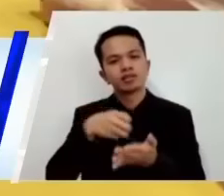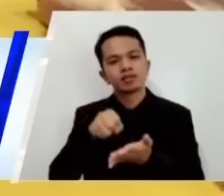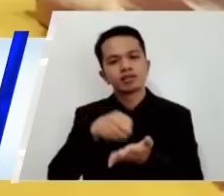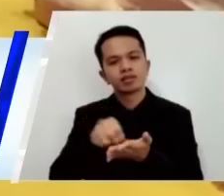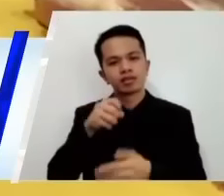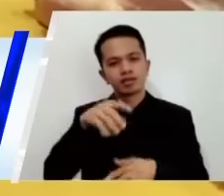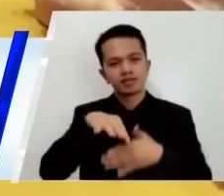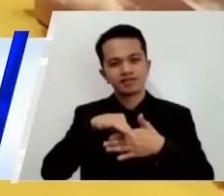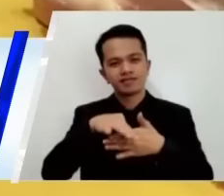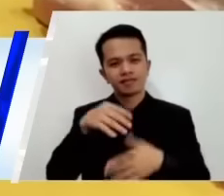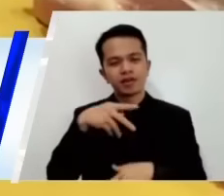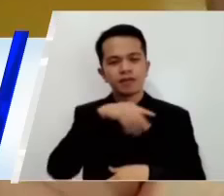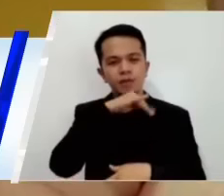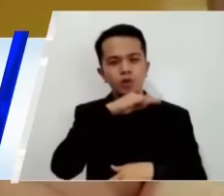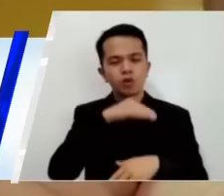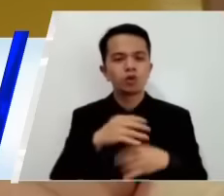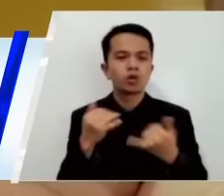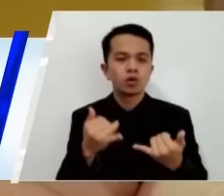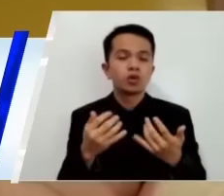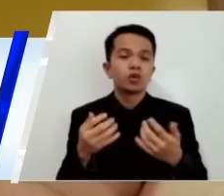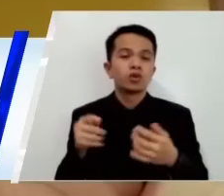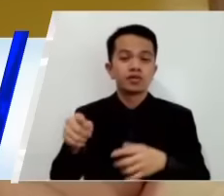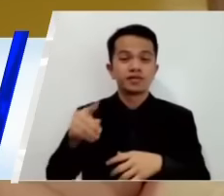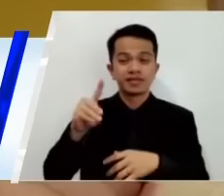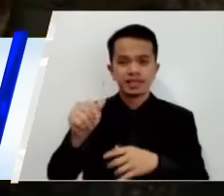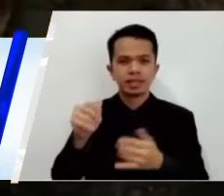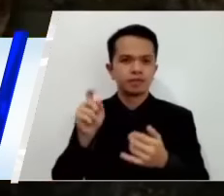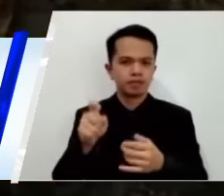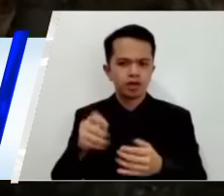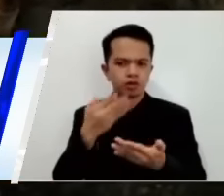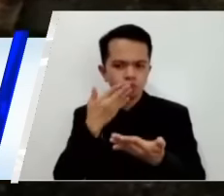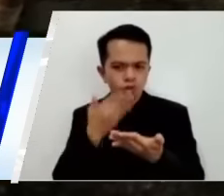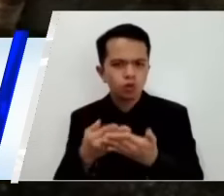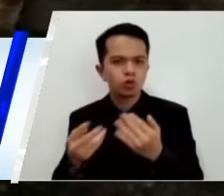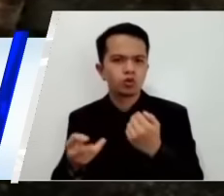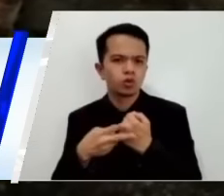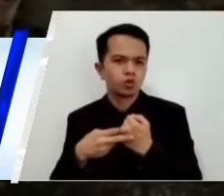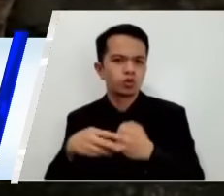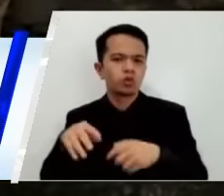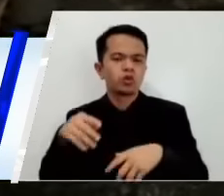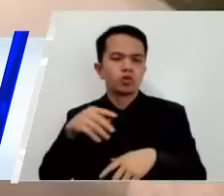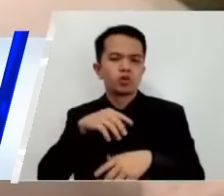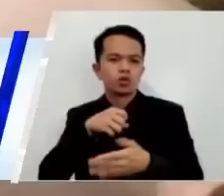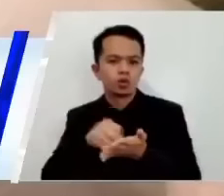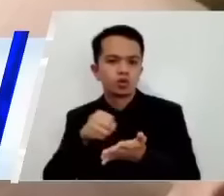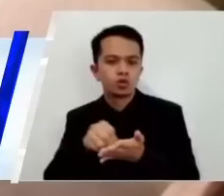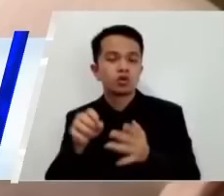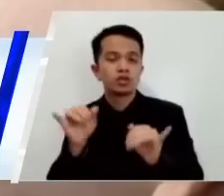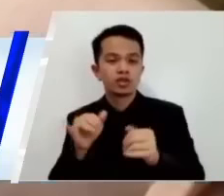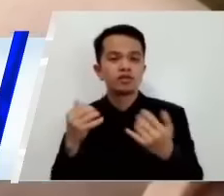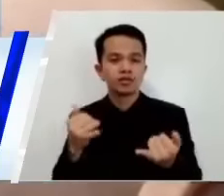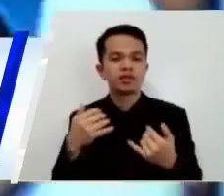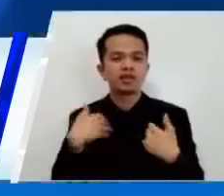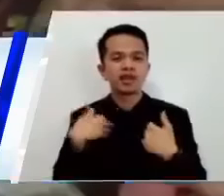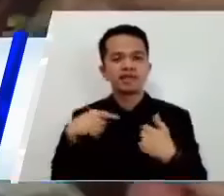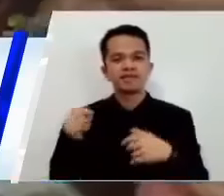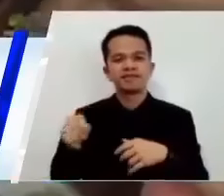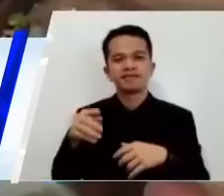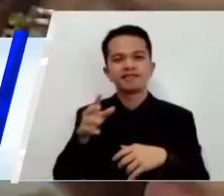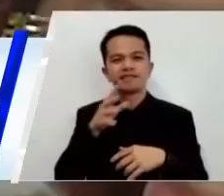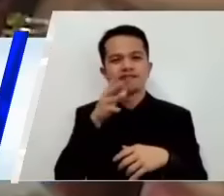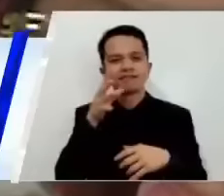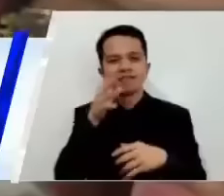ng El Nino, siniguro ng DA na sapat ang supply ng baboy ngayon. Malayo rin ang presyo ng retail sa farm gate price ng baboy. Minsan